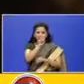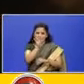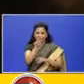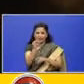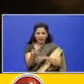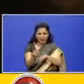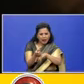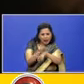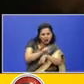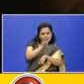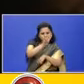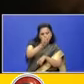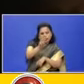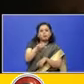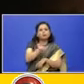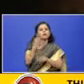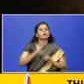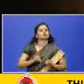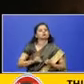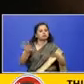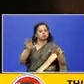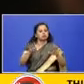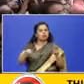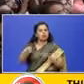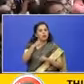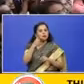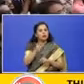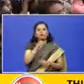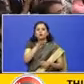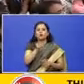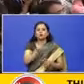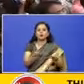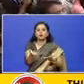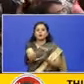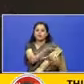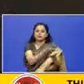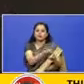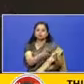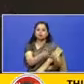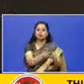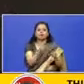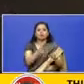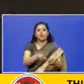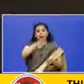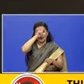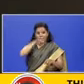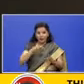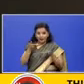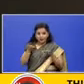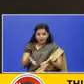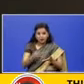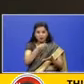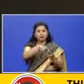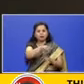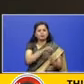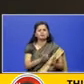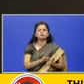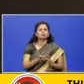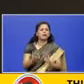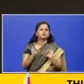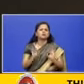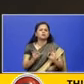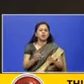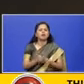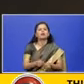सफलता एक प्रकार से ये हमारे युवाओं की तरफ से देश को एक स्पेशल